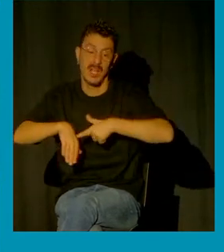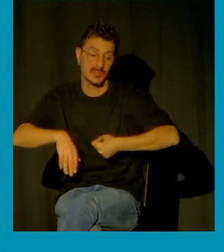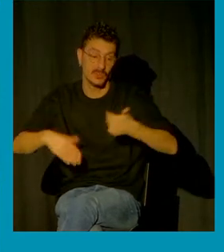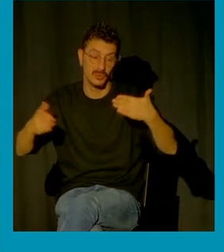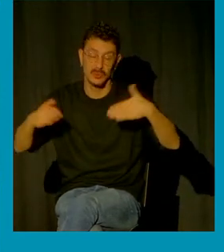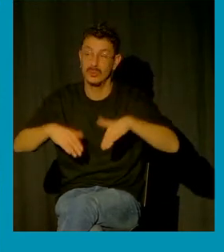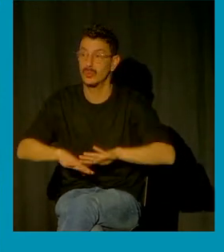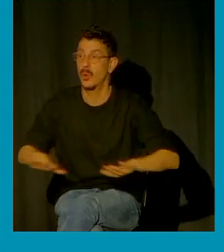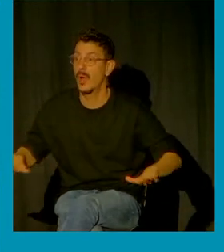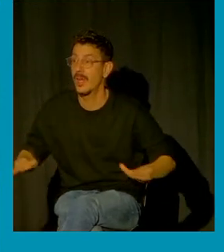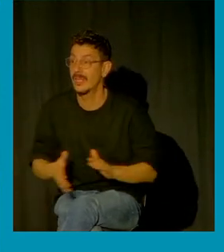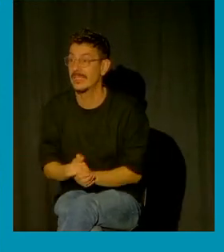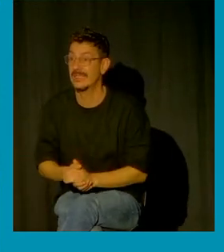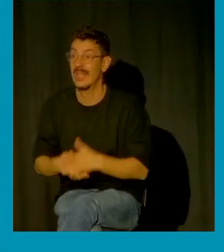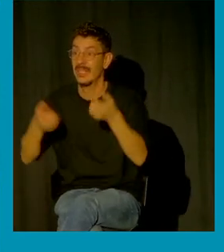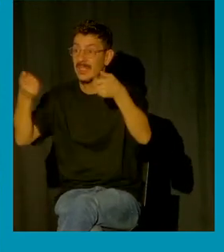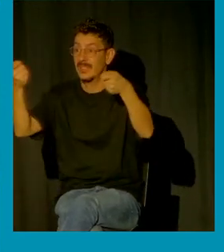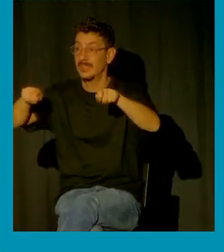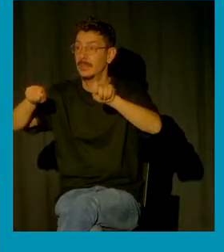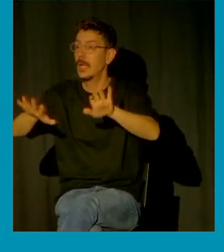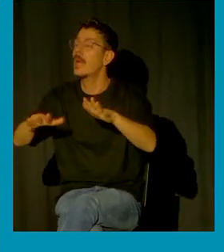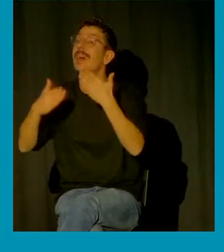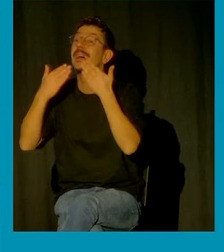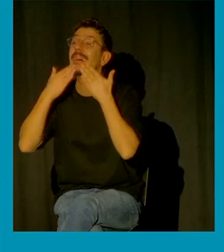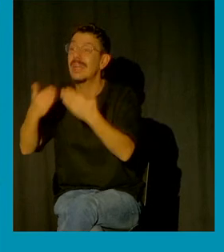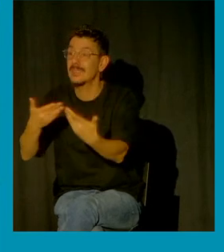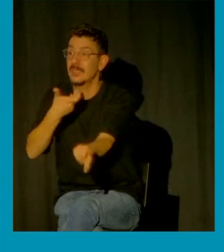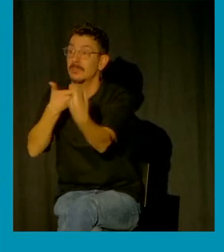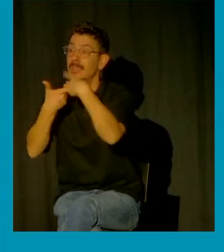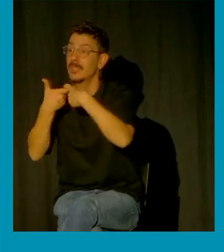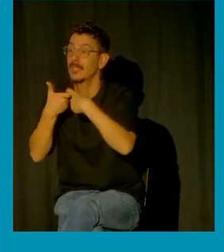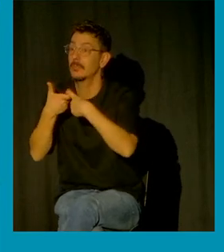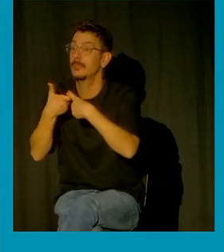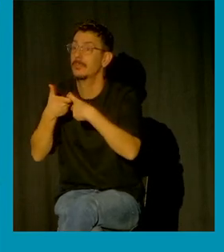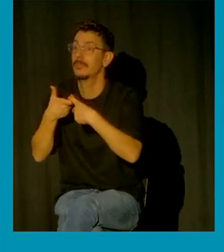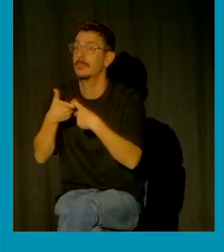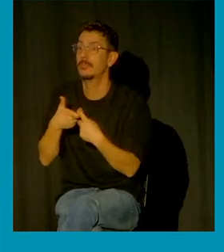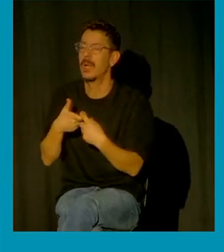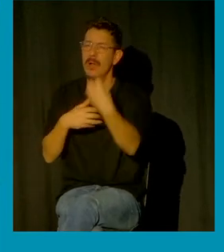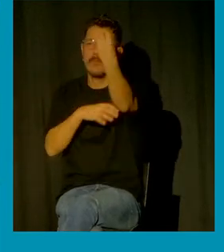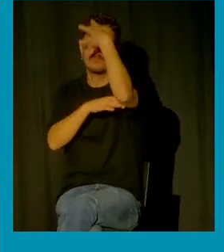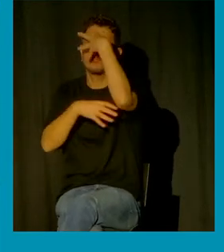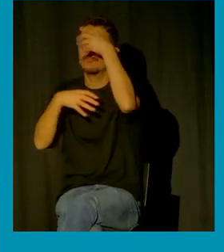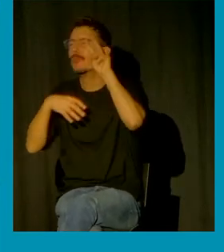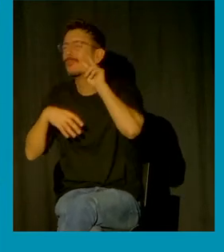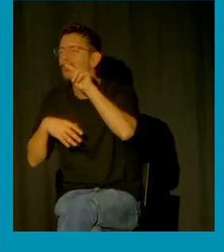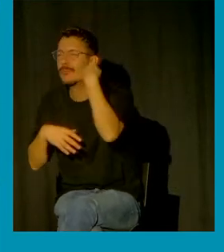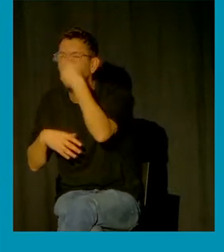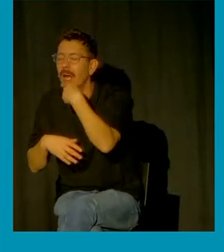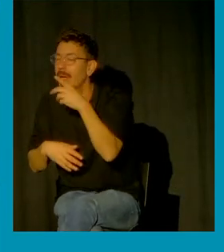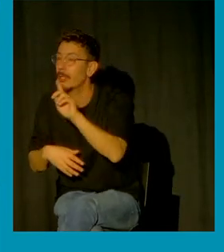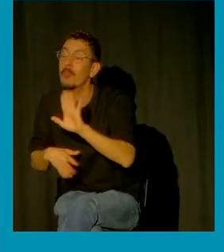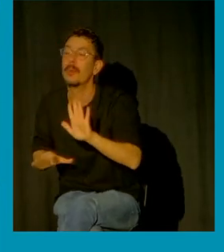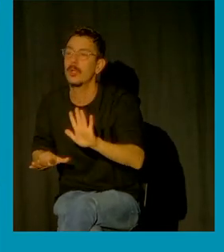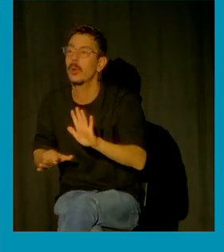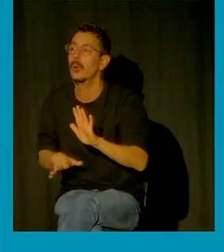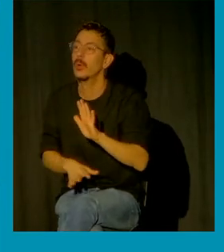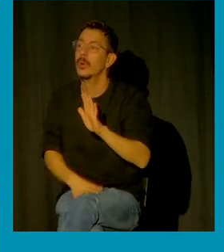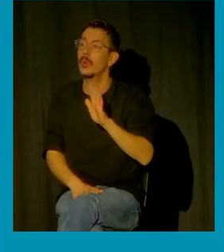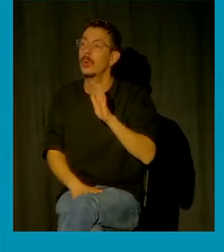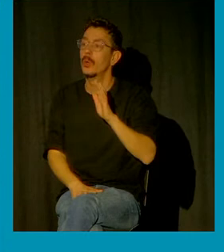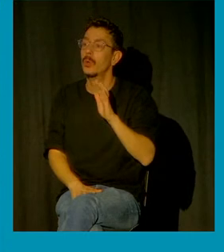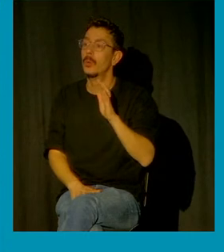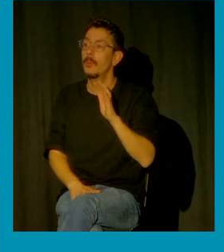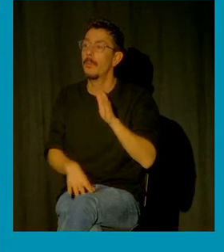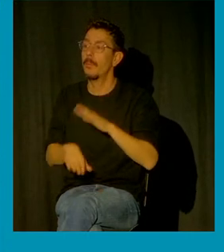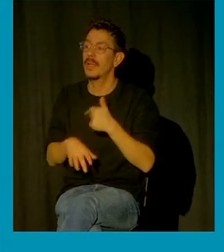faré un tancament moltes gràcies per la teva intervenció no veig amb el focus però crec que sí que clarament estem